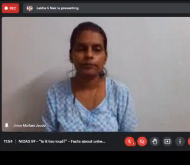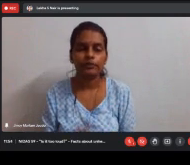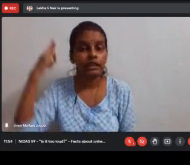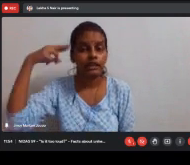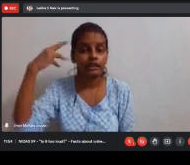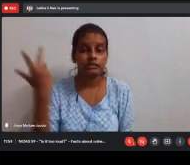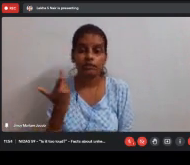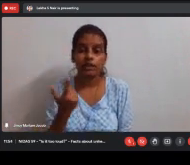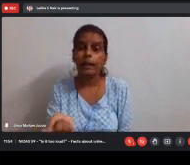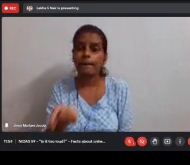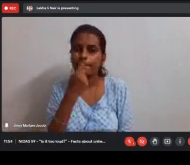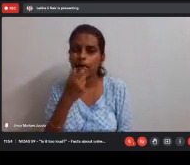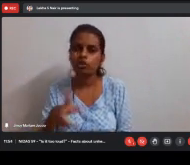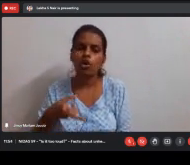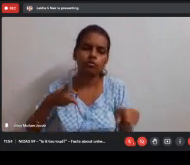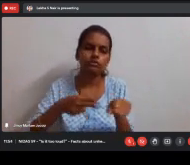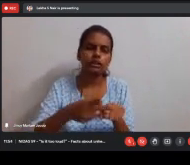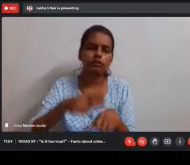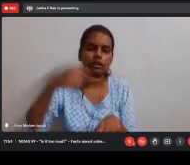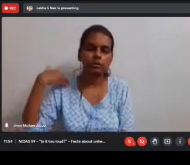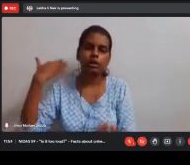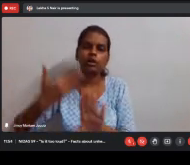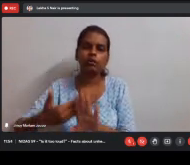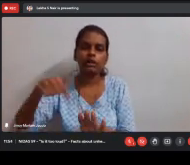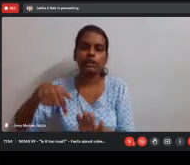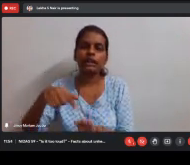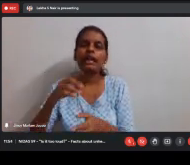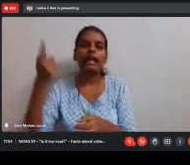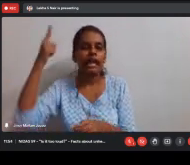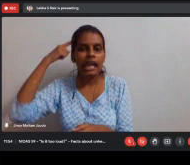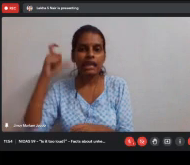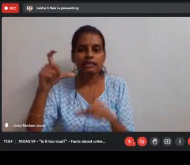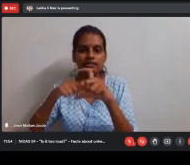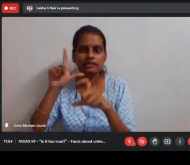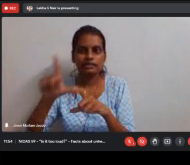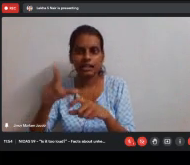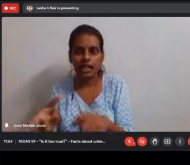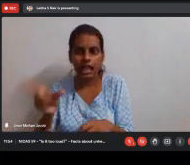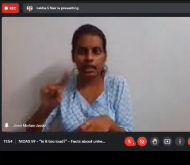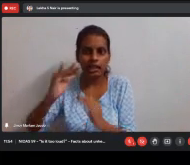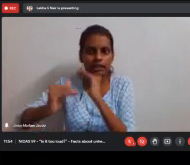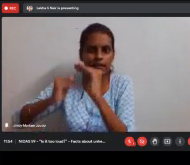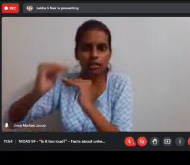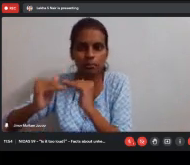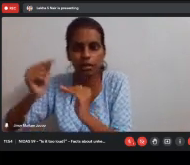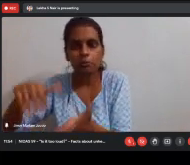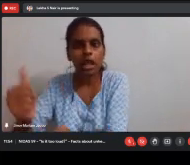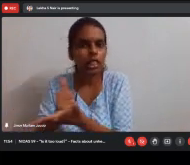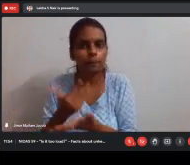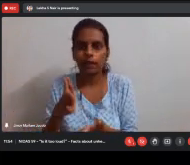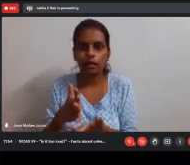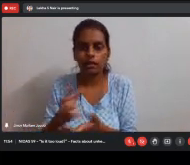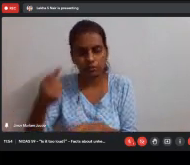ഇനി കേൾവിക്കുറവ് വന്നു എങ്കിൽ നമുക്ക് ചെയ്യാൻ പറ്റുന്നത് മരുന്ന് അല്ലെങ്കിൽ ശസ്ത്രക്രിയ എന്ന് പറയുന്ന ഒരു ഓപ്ഷൻ നമുക്കില്ല.